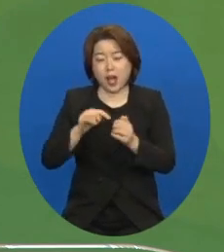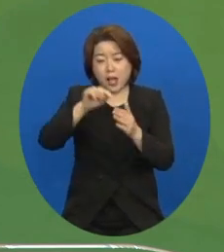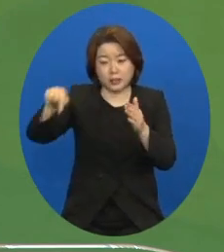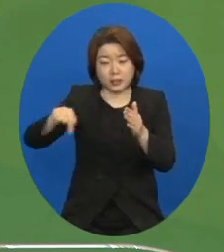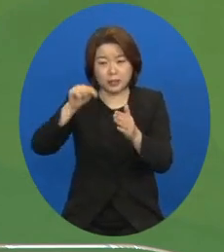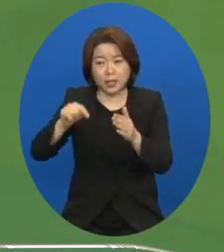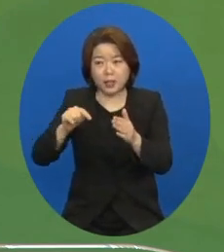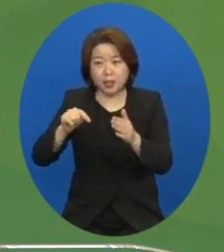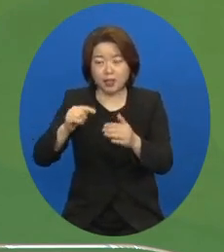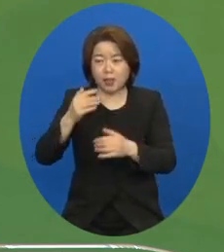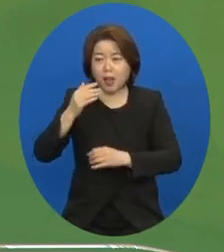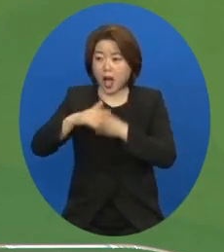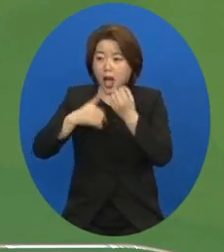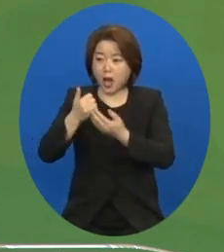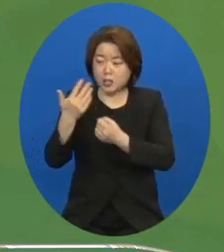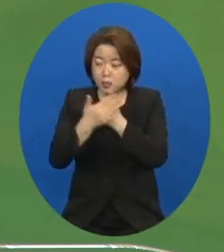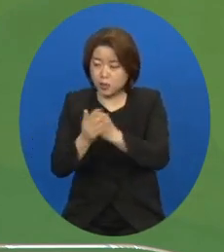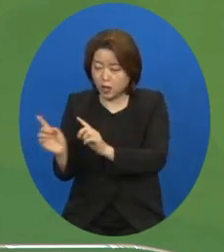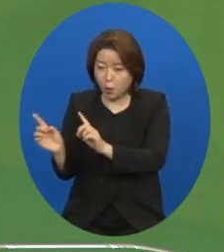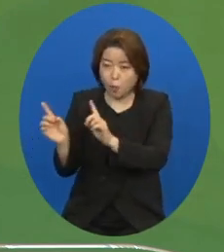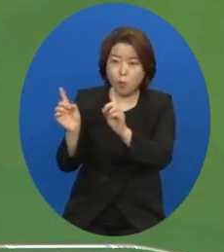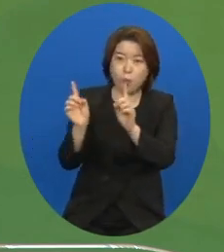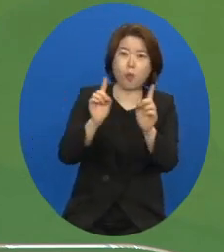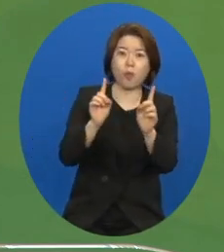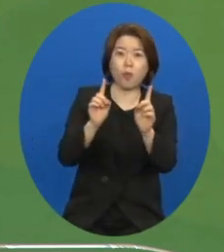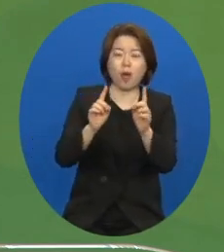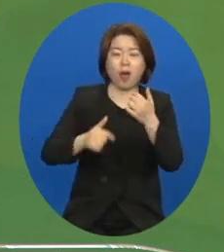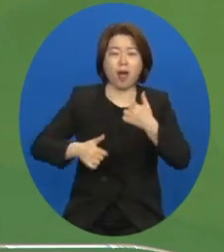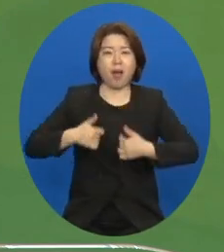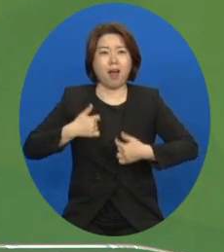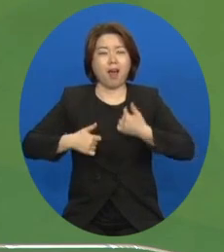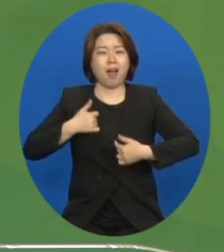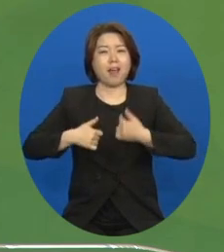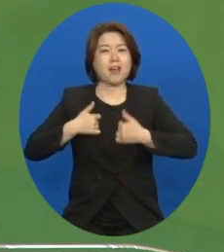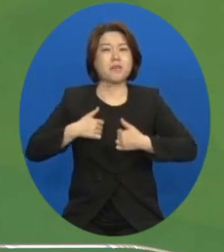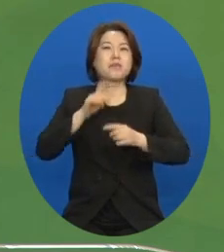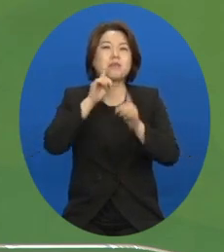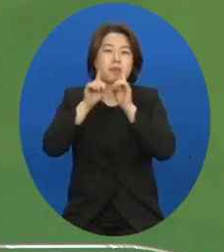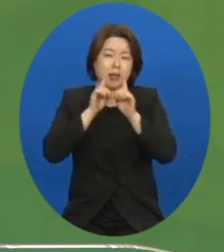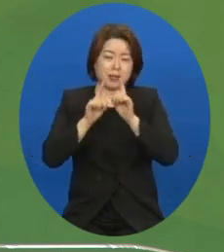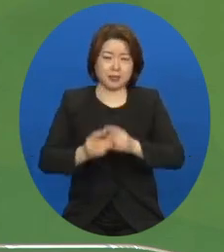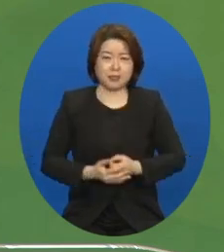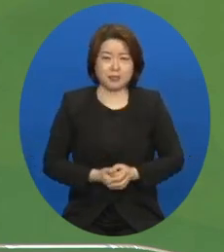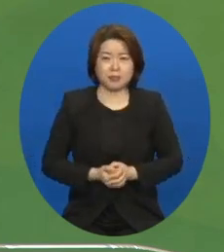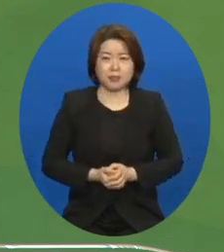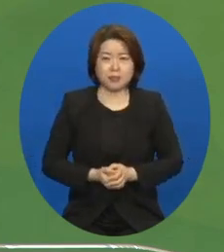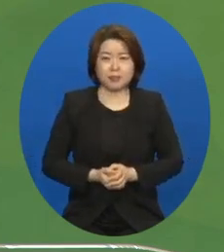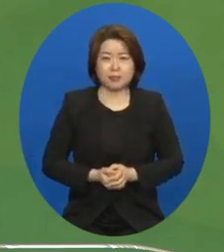일어나는 참 놀라운 기쁨의 장이기도 합니다.